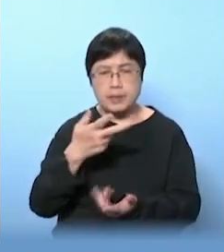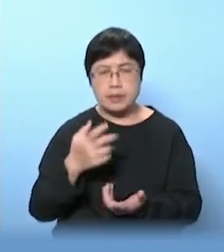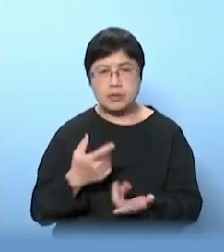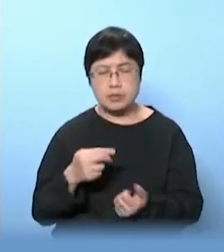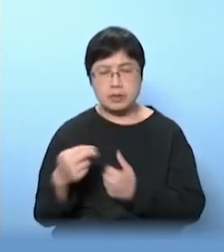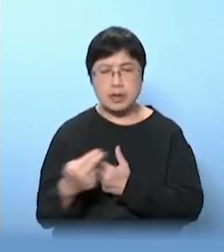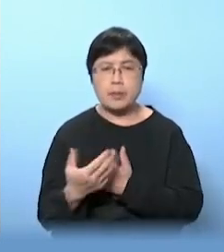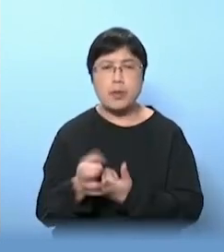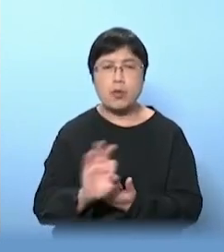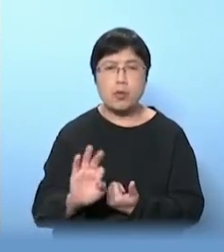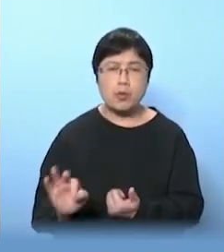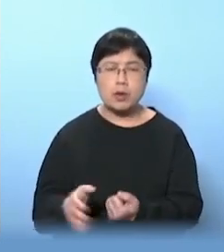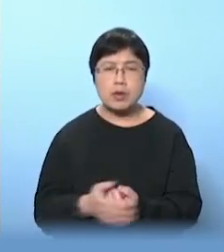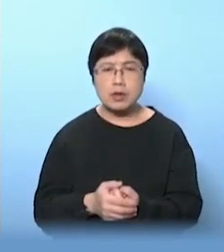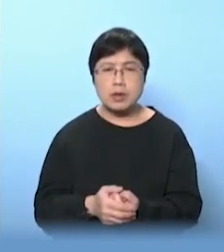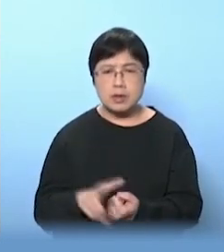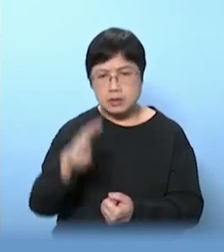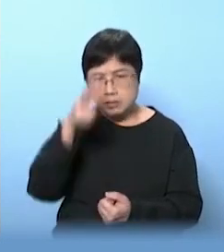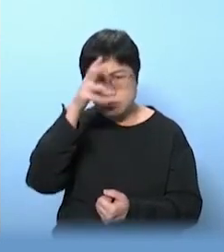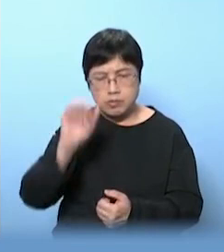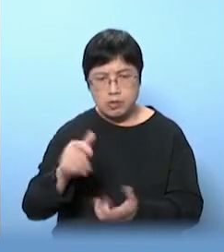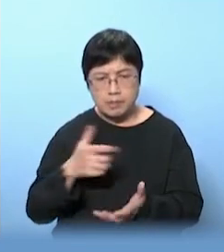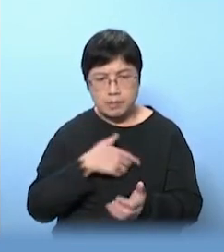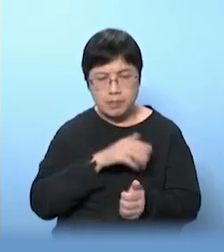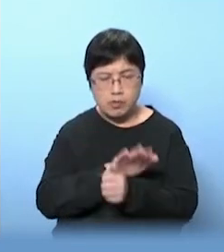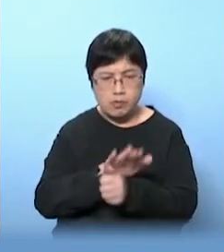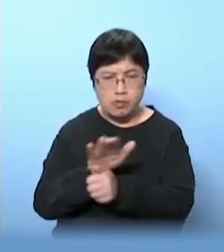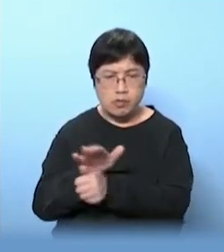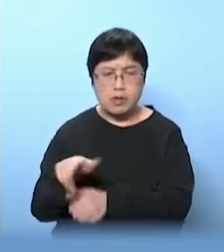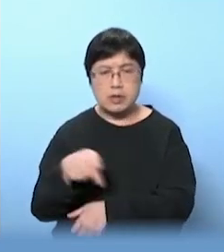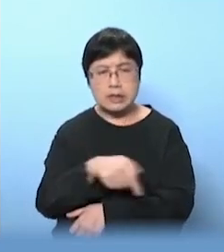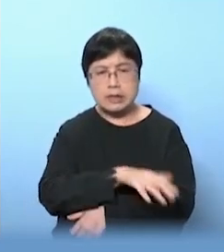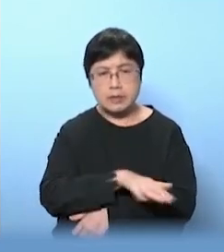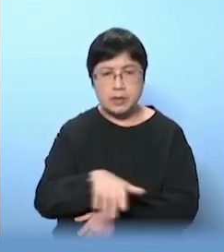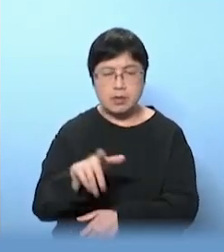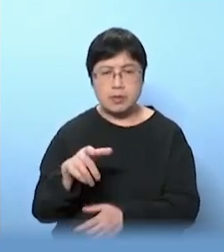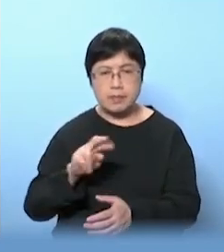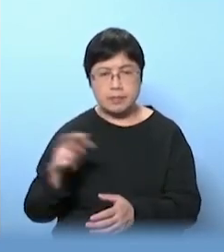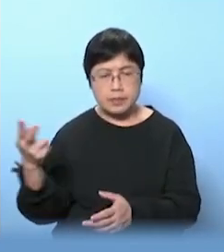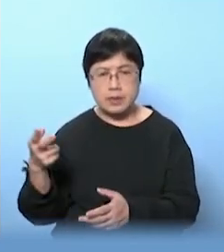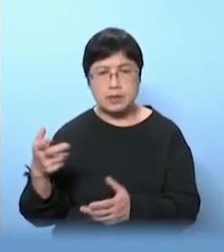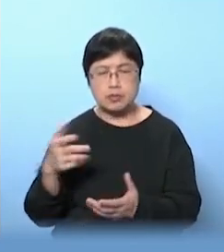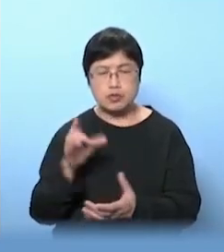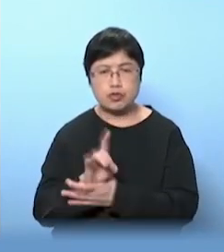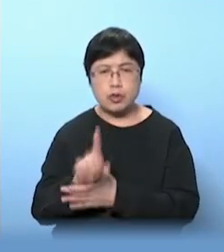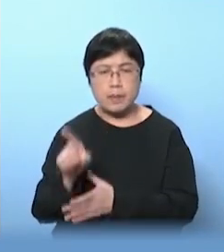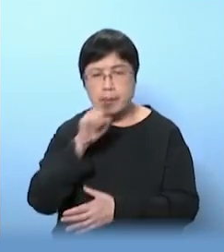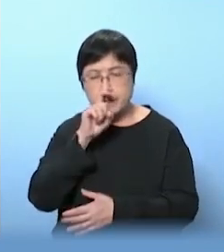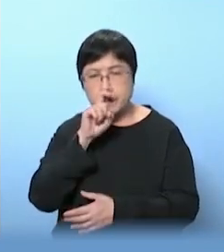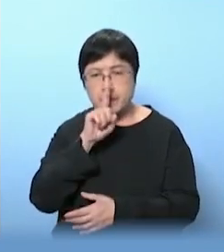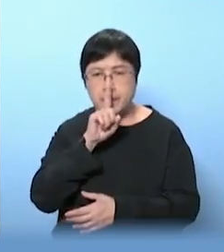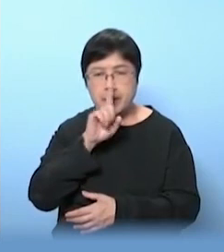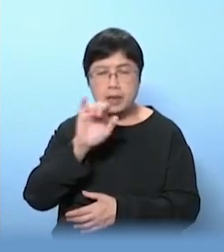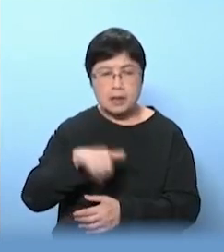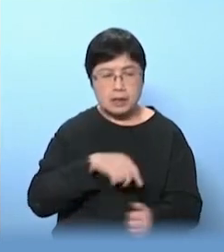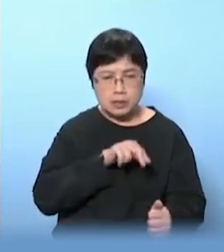孤兒。咁所以咧，希望咧即係會唔會局方喺呢方面可以幫到呢方面呢啲嘅細路仔，可以令到佢哋及早媽媽可以有得